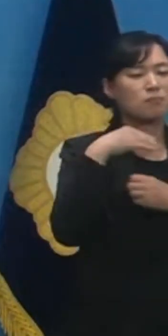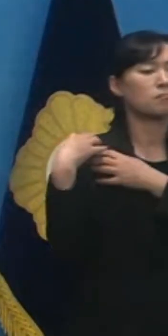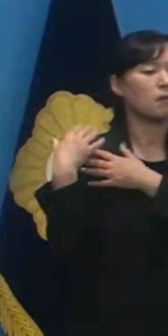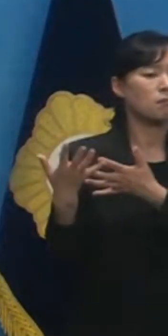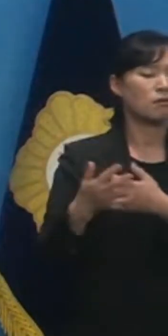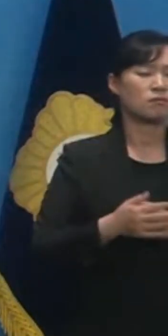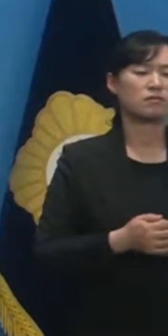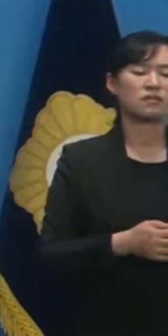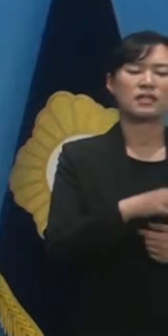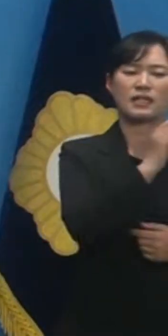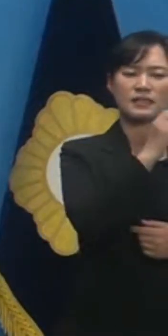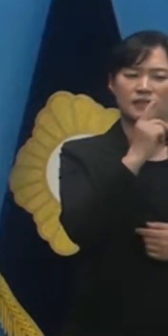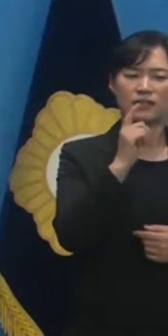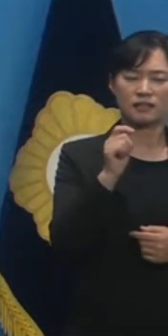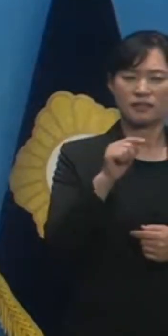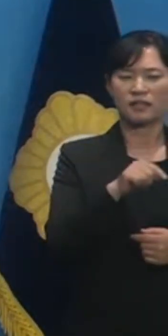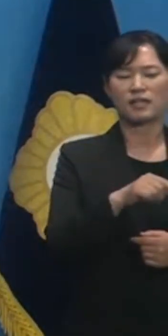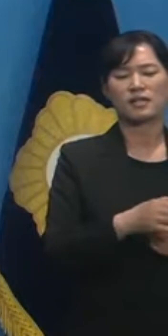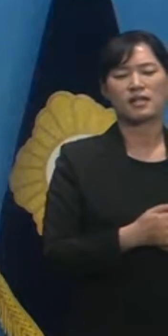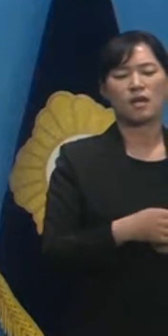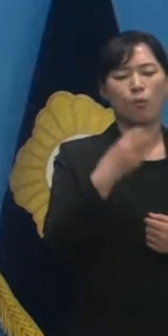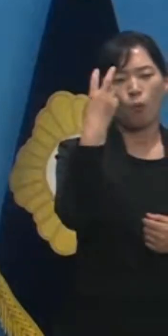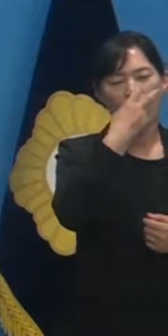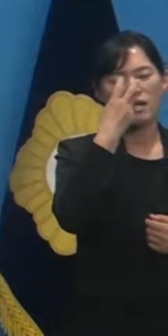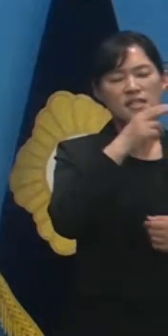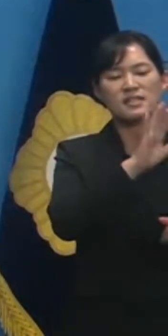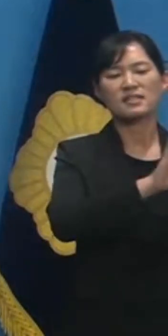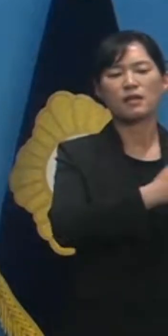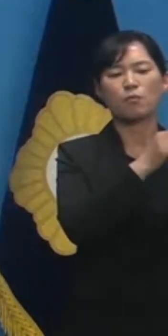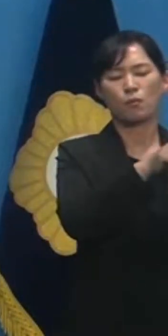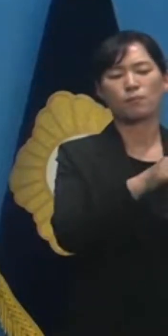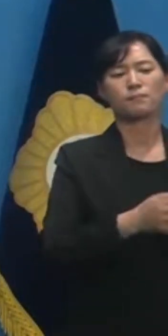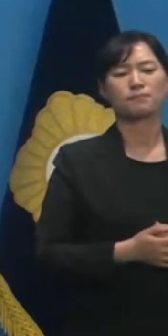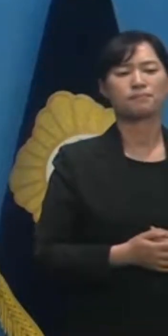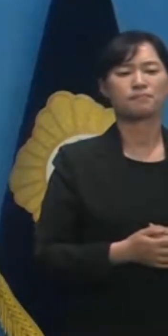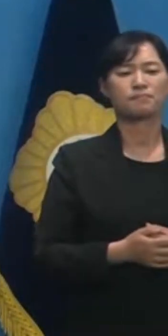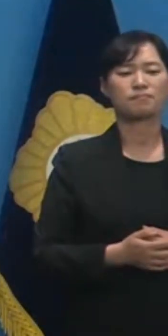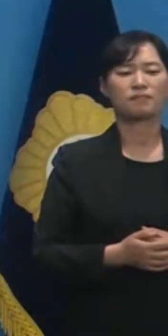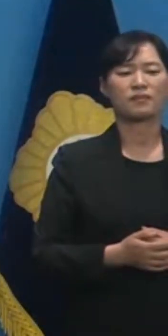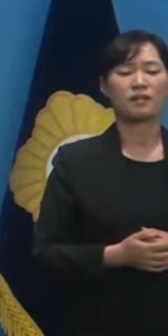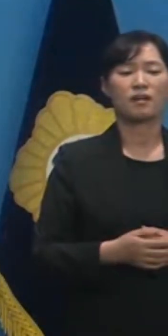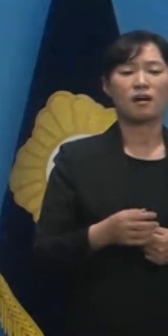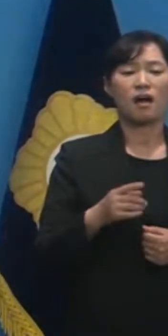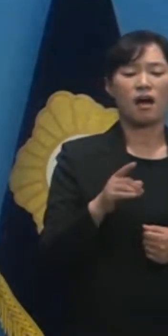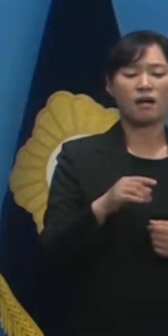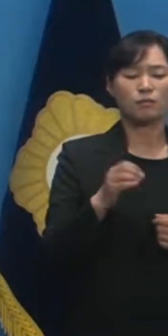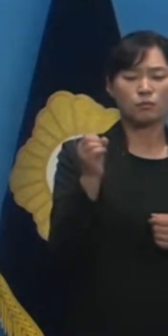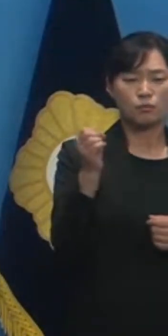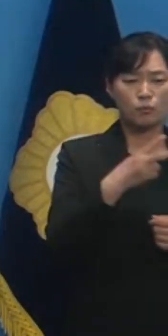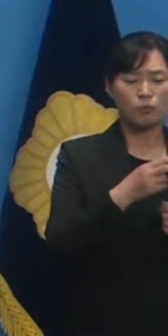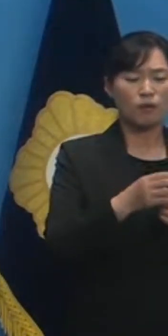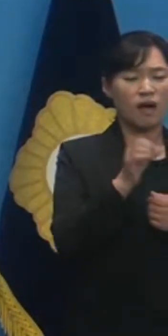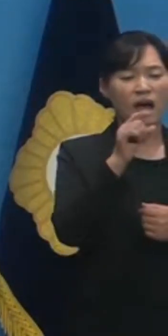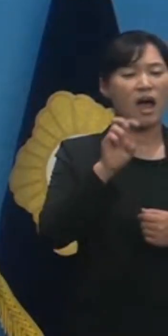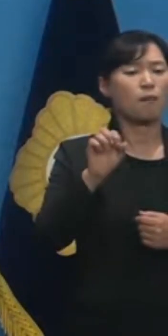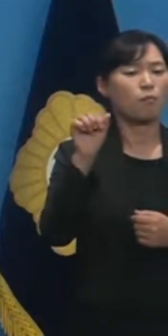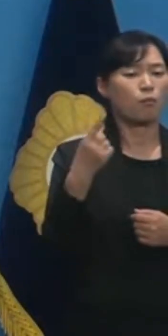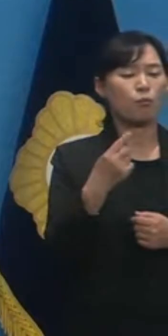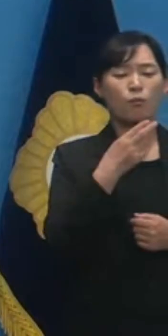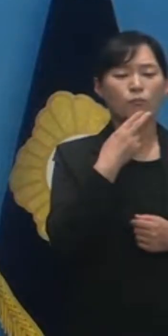사실은 SKT의 심각한 보안 관리 부실을 보여줍니다. 또한 암호화가